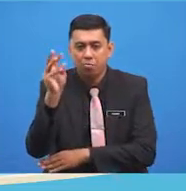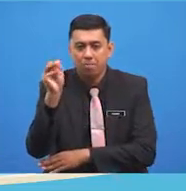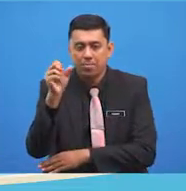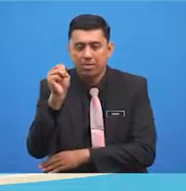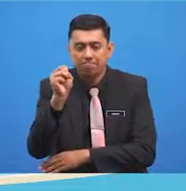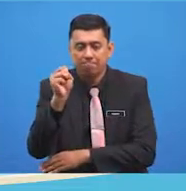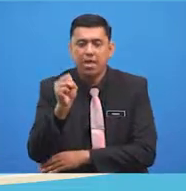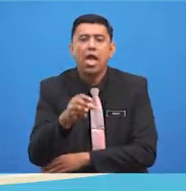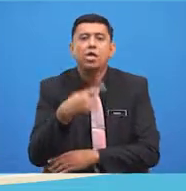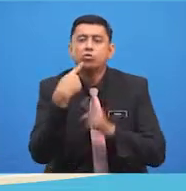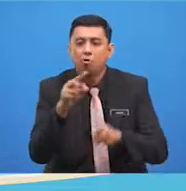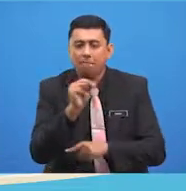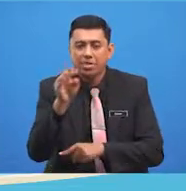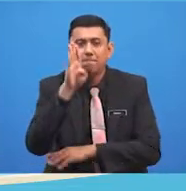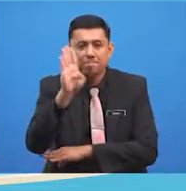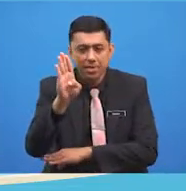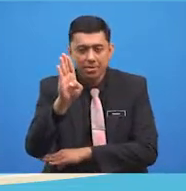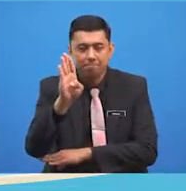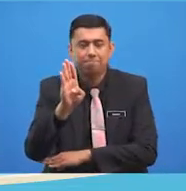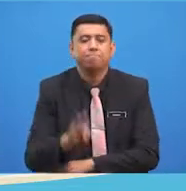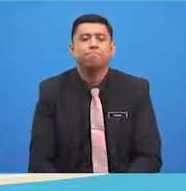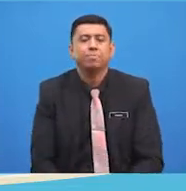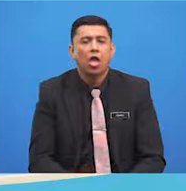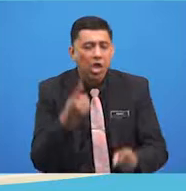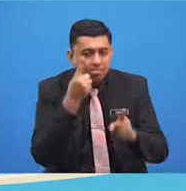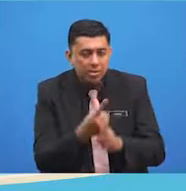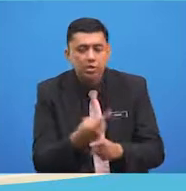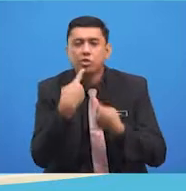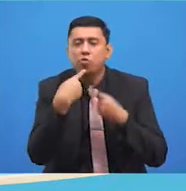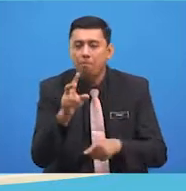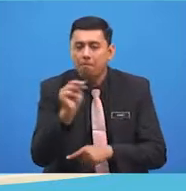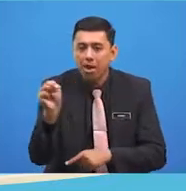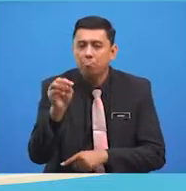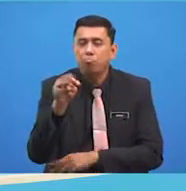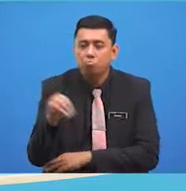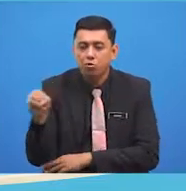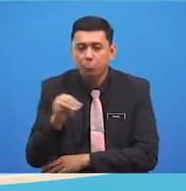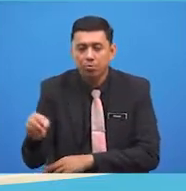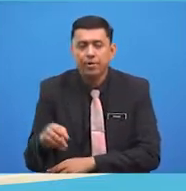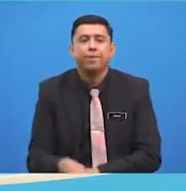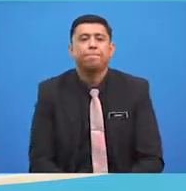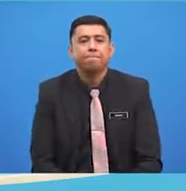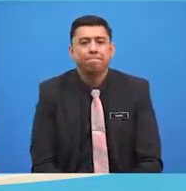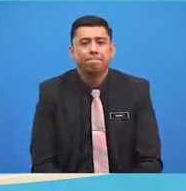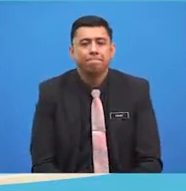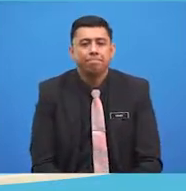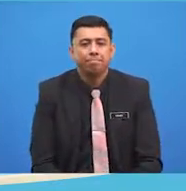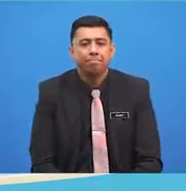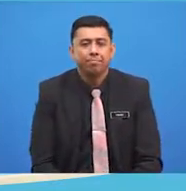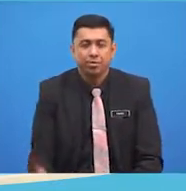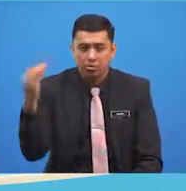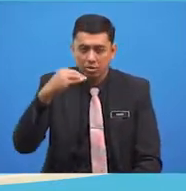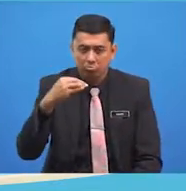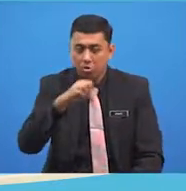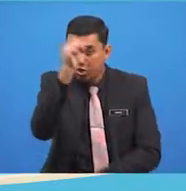jawapannya B. Mineral. Betul jawapan murid-murid berikan kepada cikgu. Jom